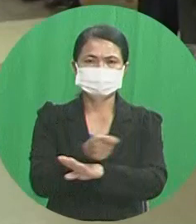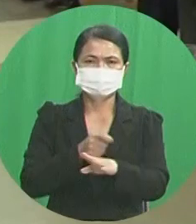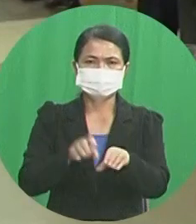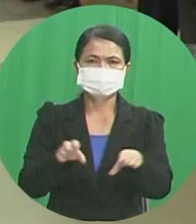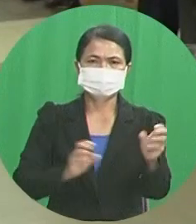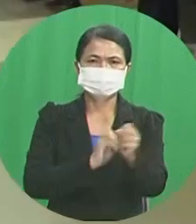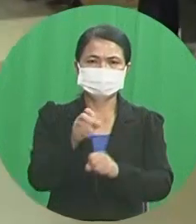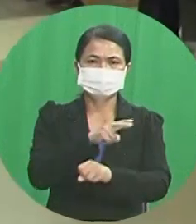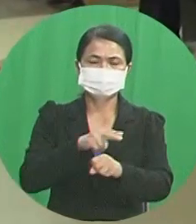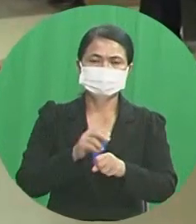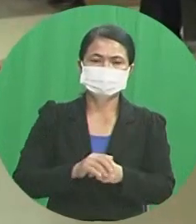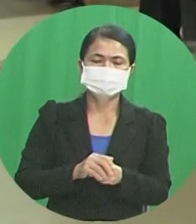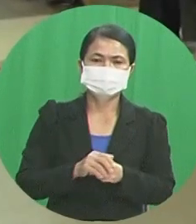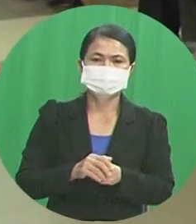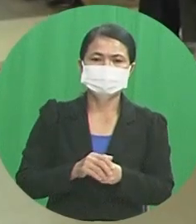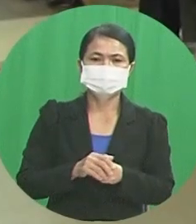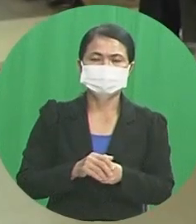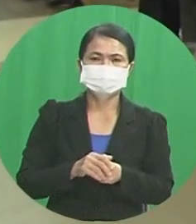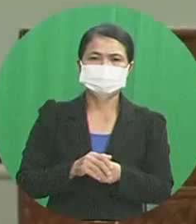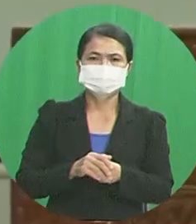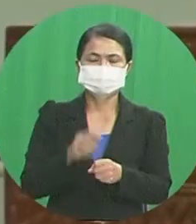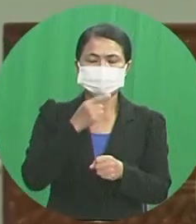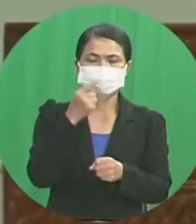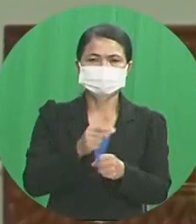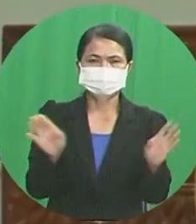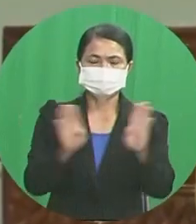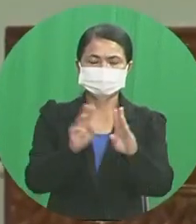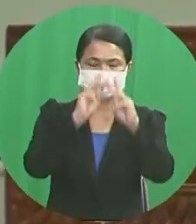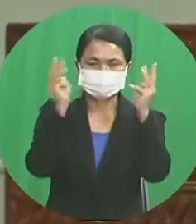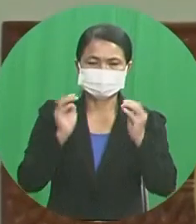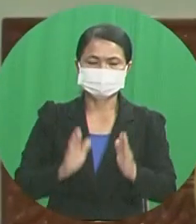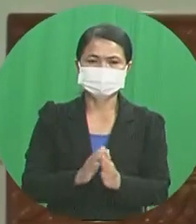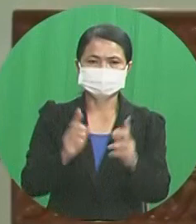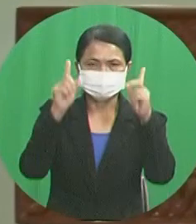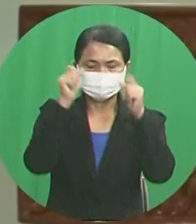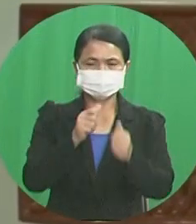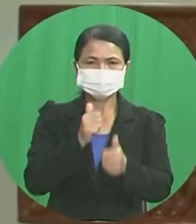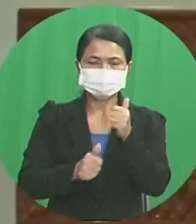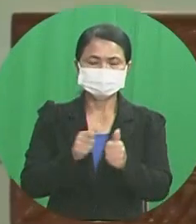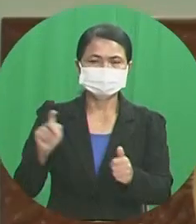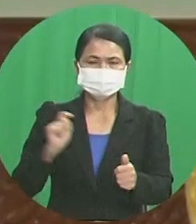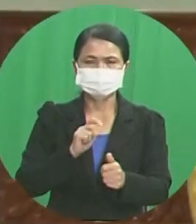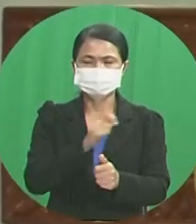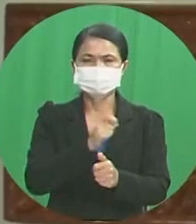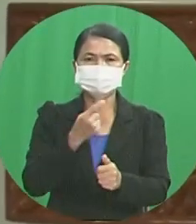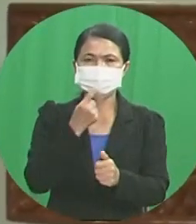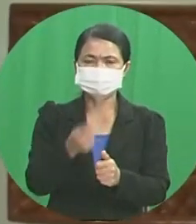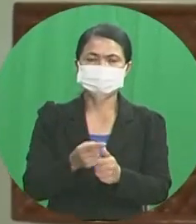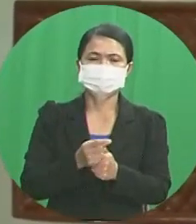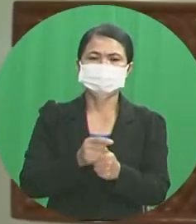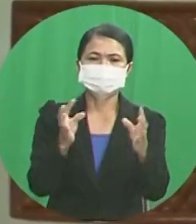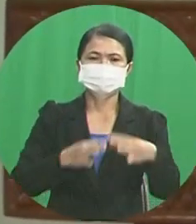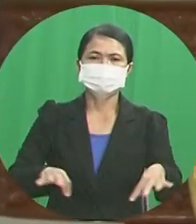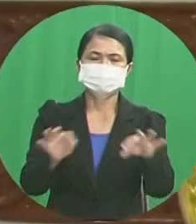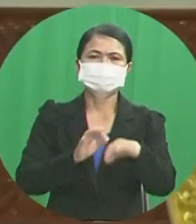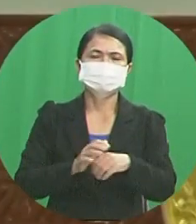ដ្ឋានថ្នាក់ជាតិមានប្រសាសន៍បិទអង្គសិក្ខាសាលាឯកឧត្តមរដ្ឋមន្ត្រីខៀវកញ្ញរតបានគូបញ្ជាក់ពីសារៈសំ